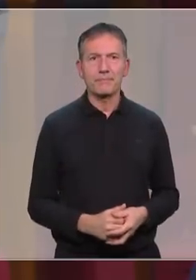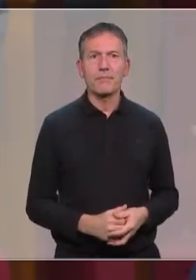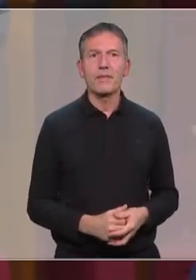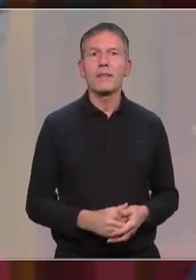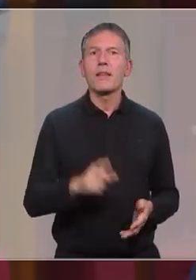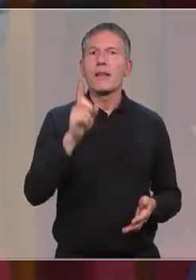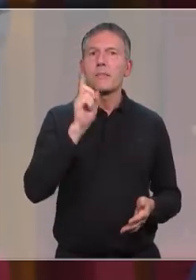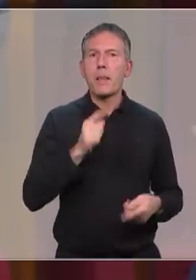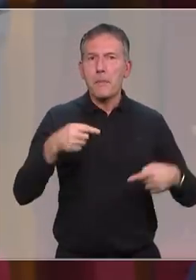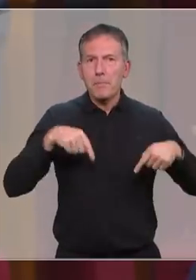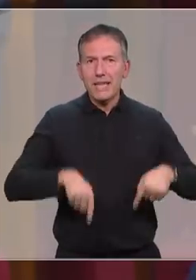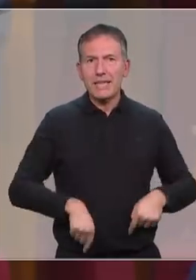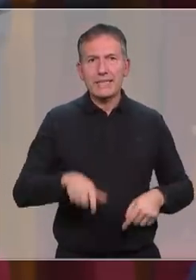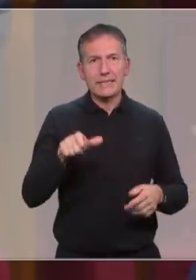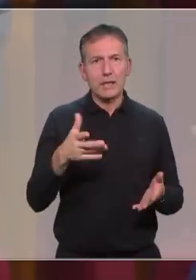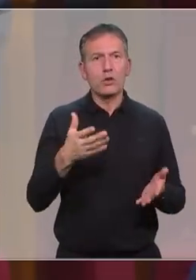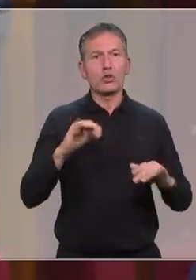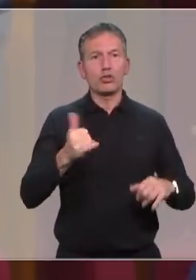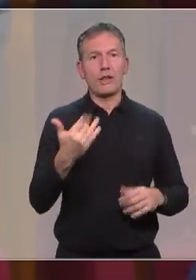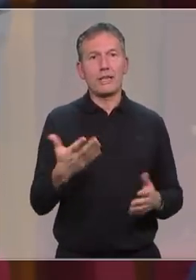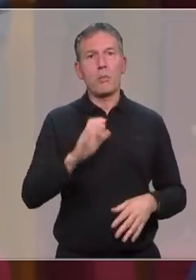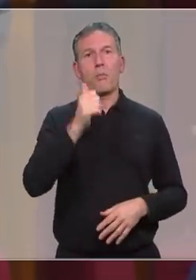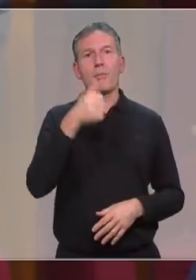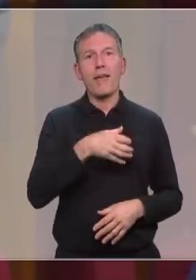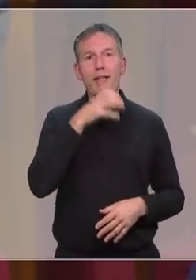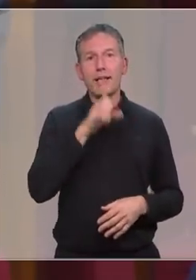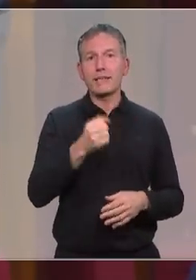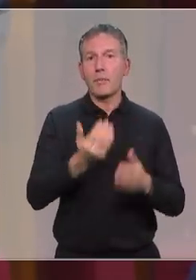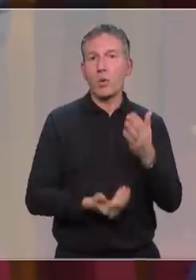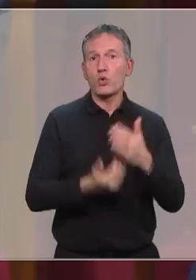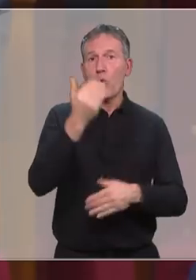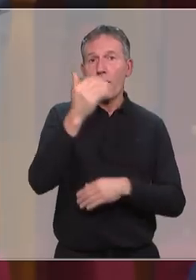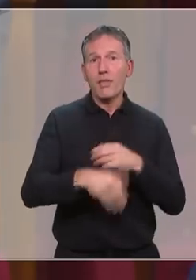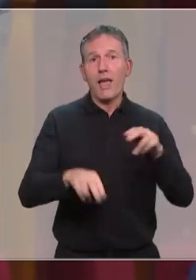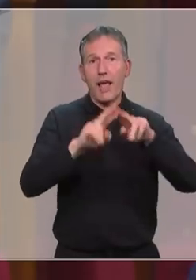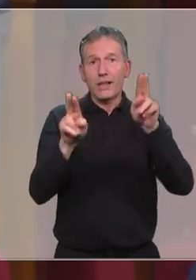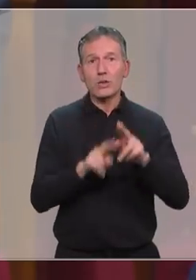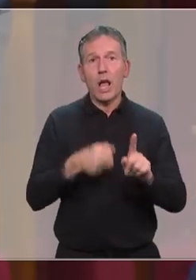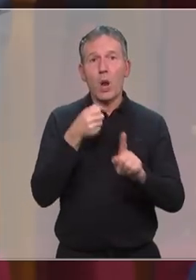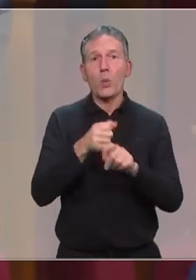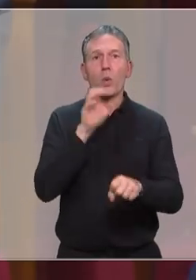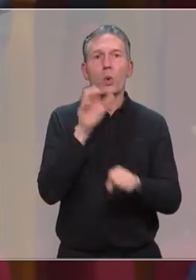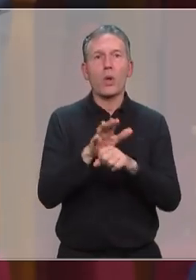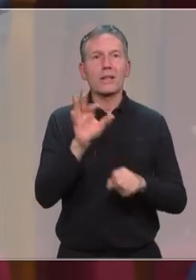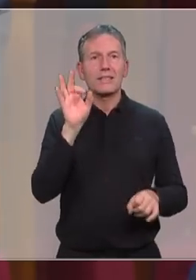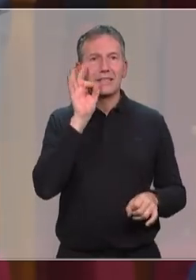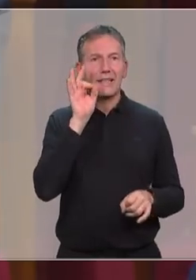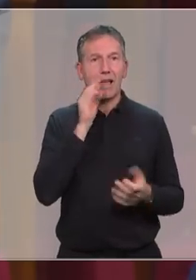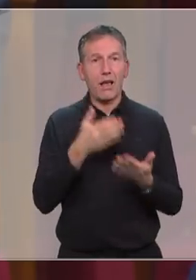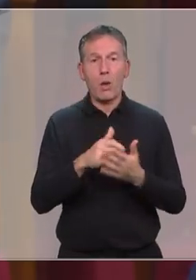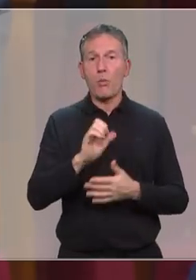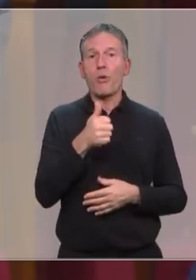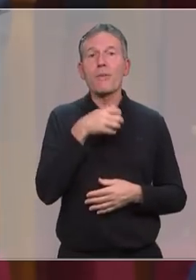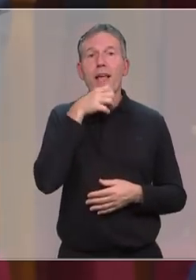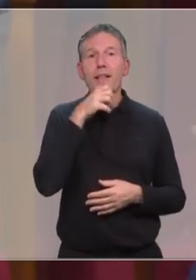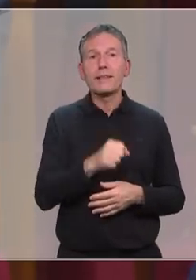Madame la ministre Le Bodot, ce jeudi 1er décembre marque la journée internationale de lutte contre le sida. Mais ce 1er